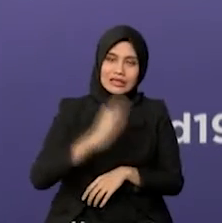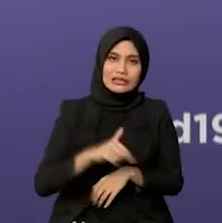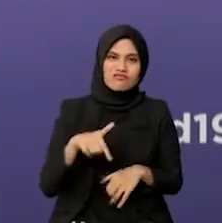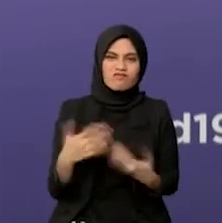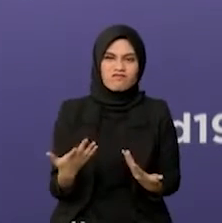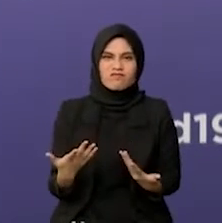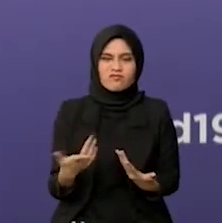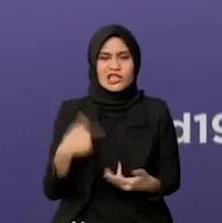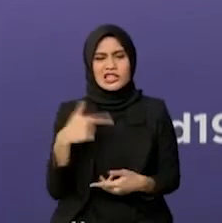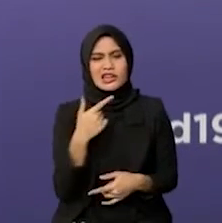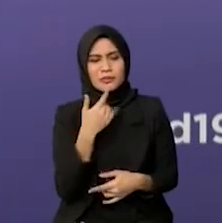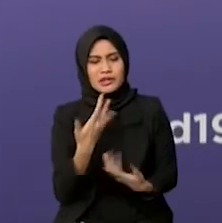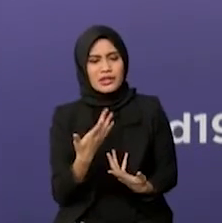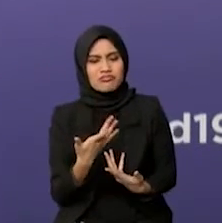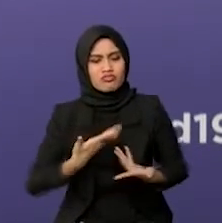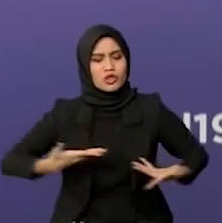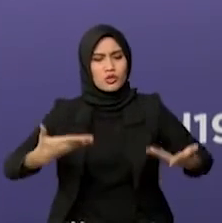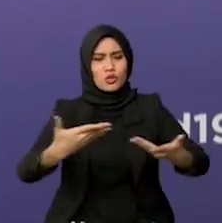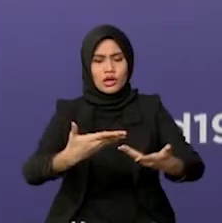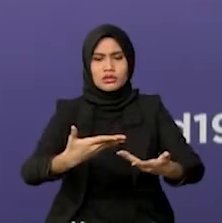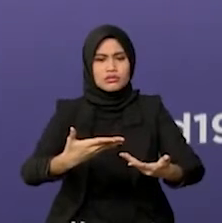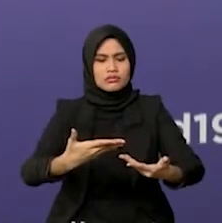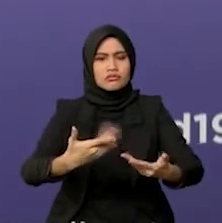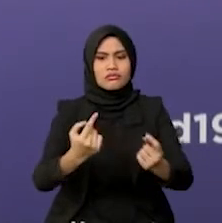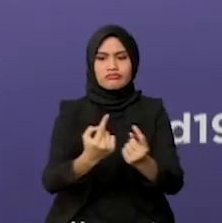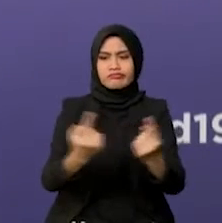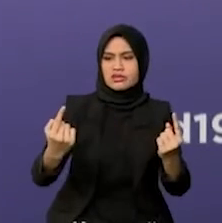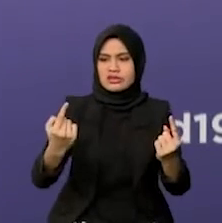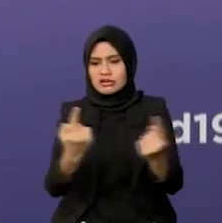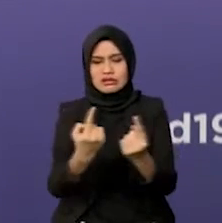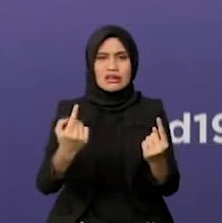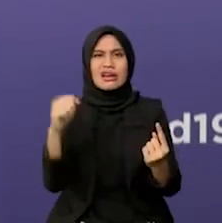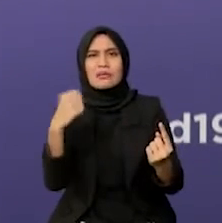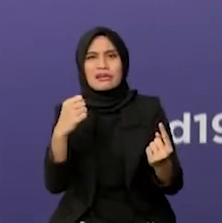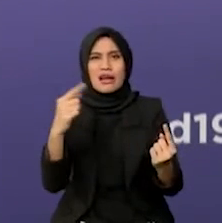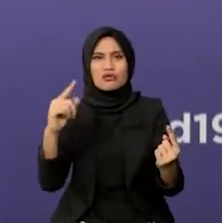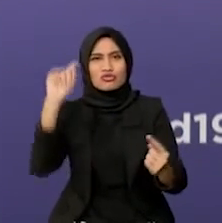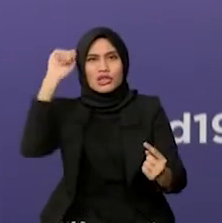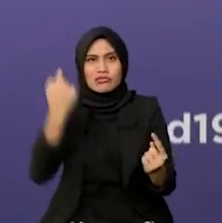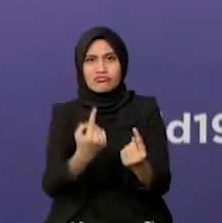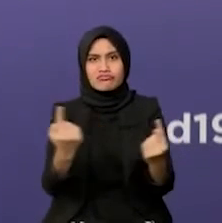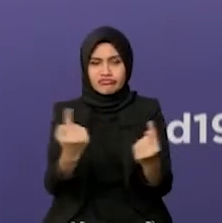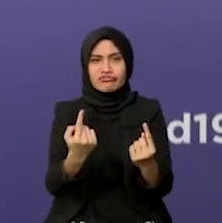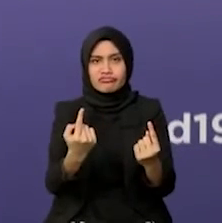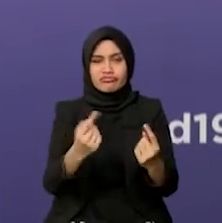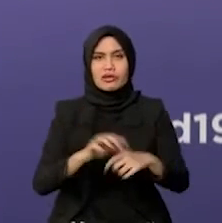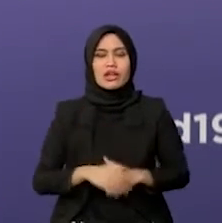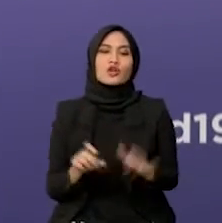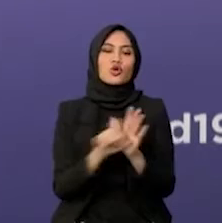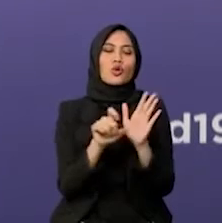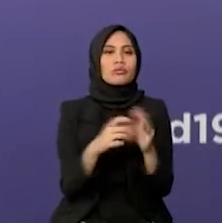seringkali kita dihadapkan pada satu kondisi dimana menjaga jarak menjadi sesuatu yang agak sulit kita lakukan